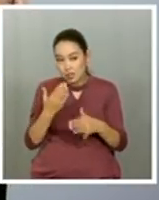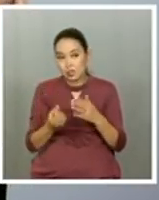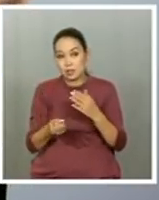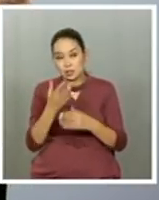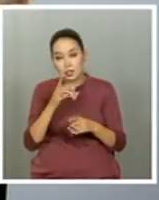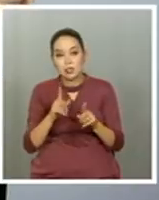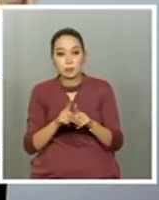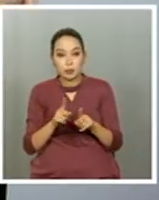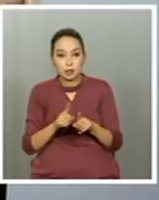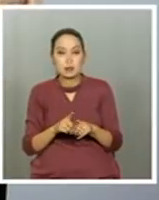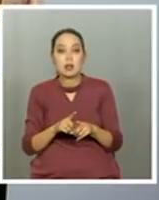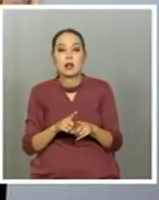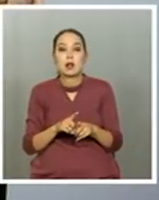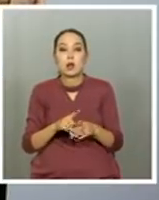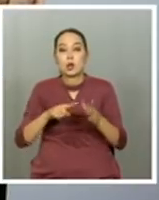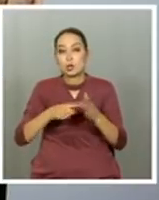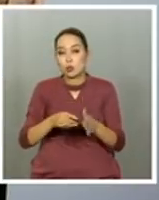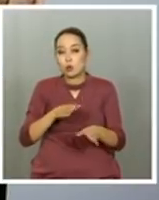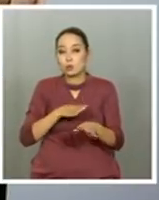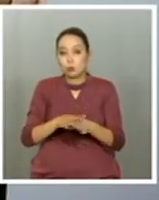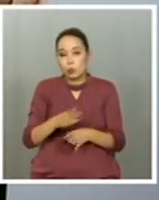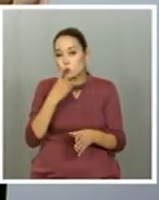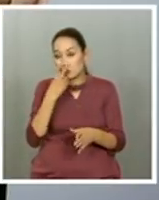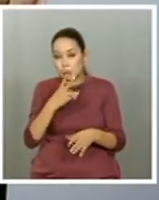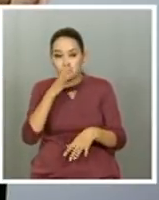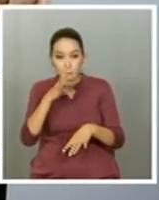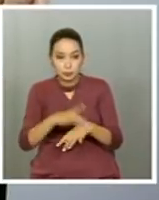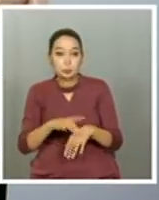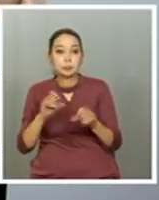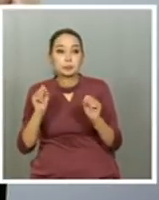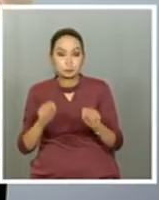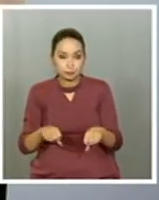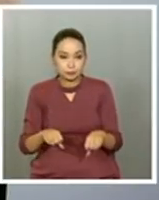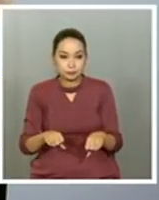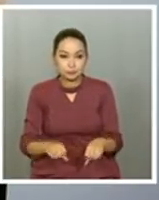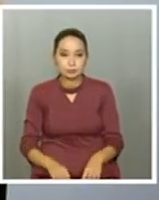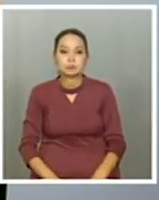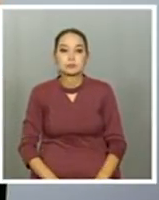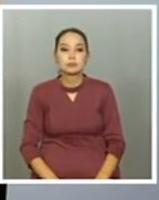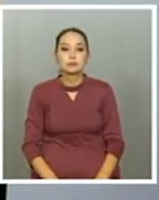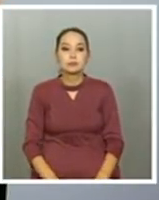салдарынан нысанның толық көрінгенін байқауымызға болады.